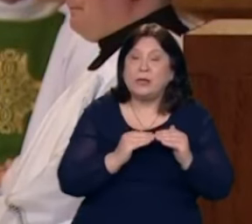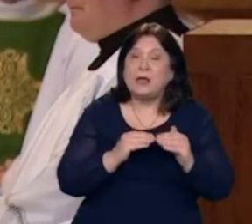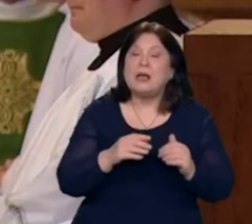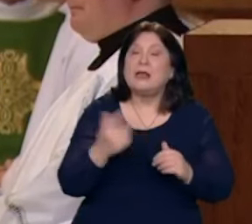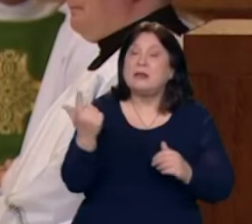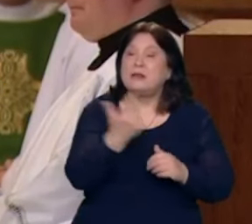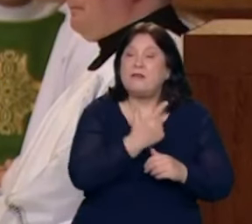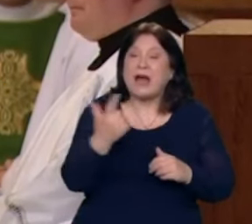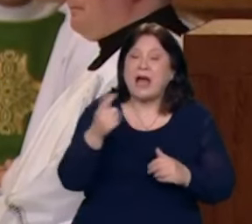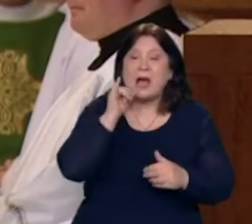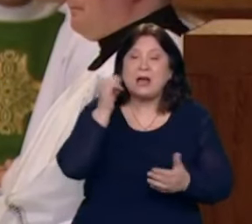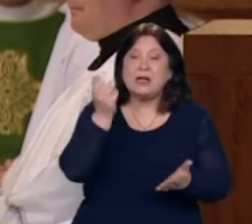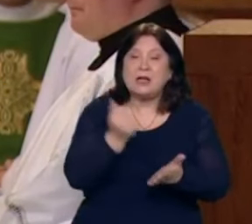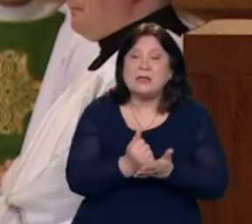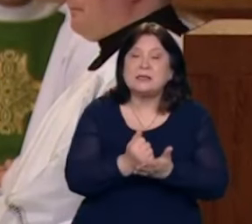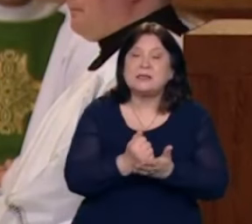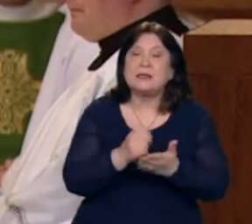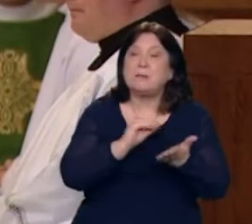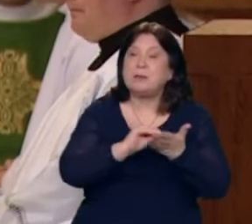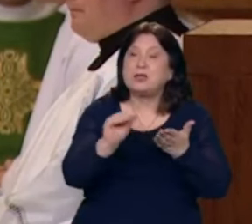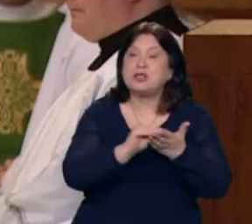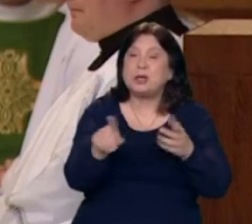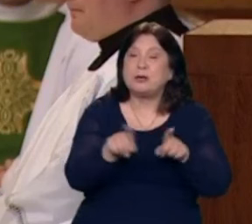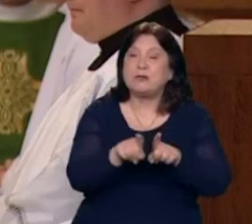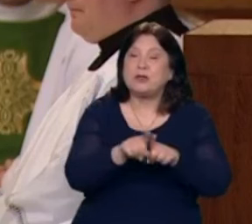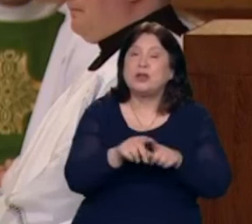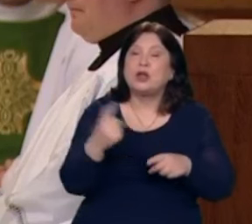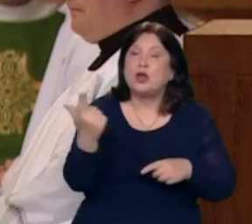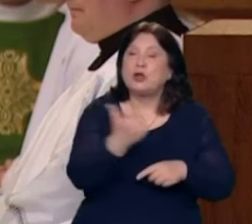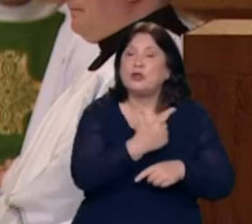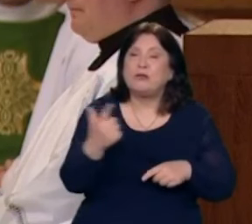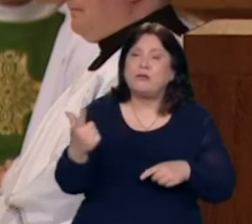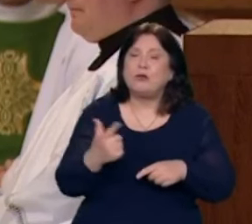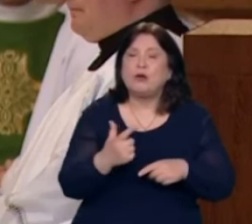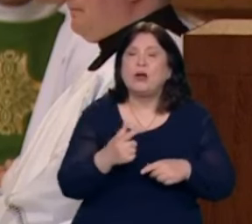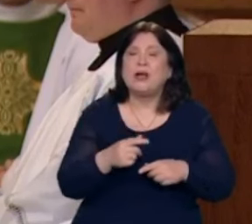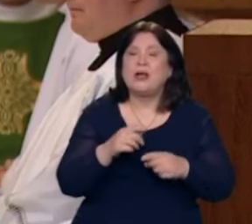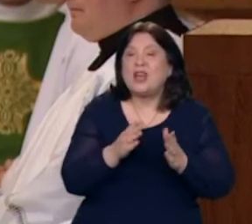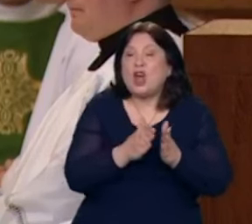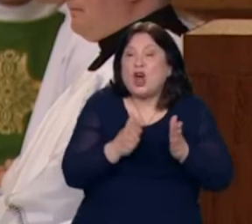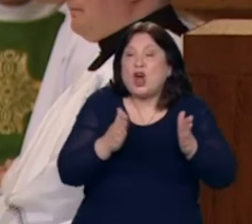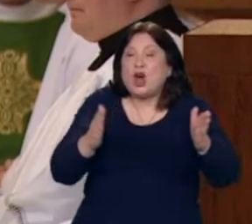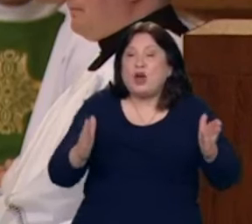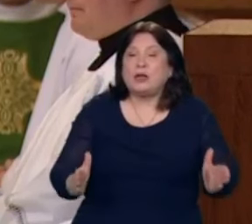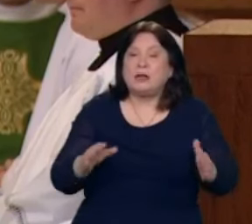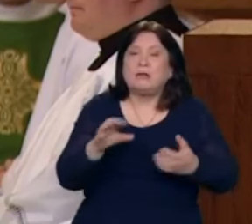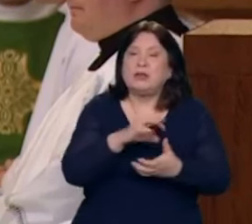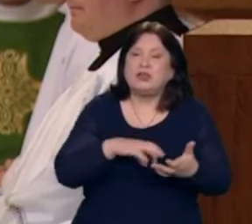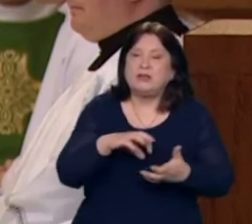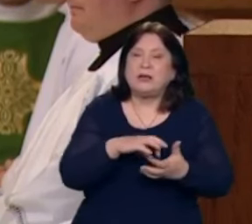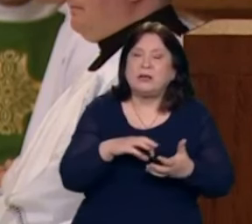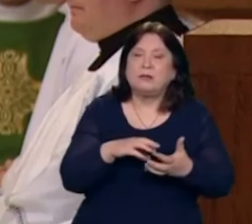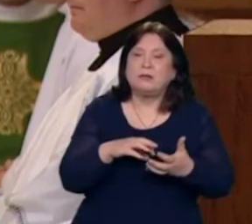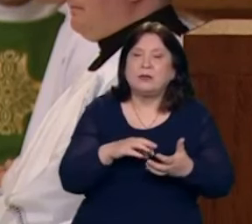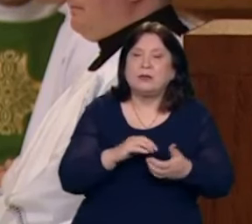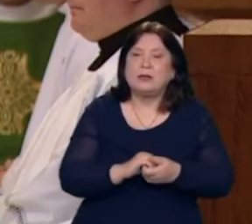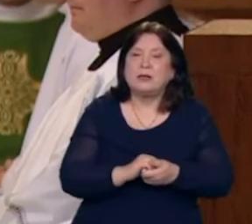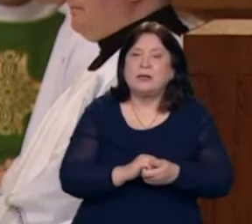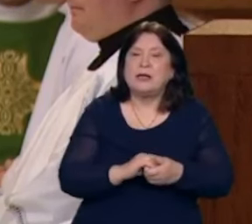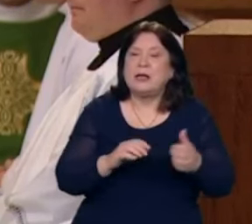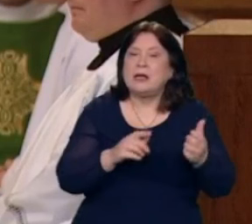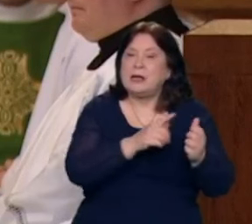dwa listy do wydawałoby się dwóch niezwykle odległych od siebie światów z